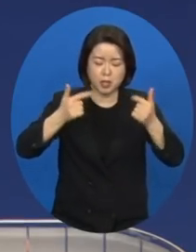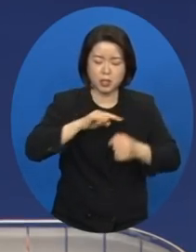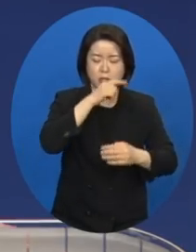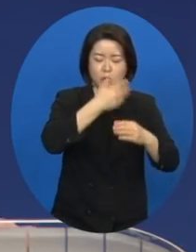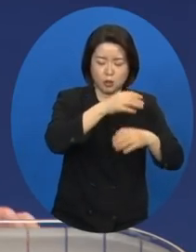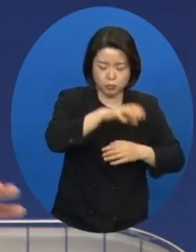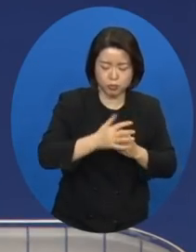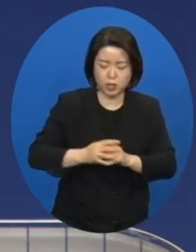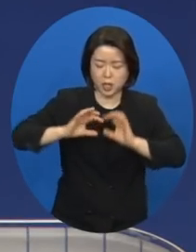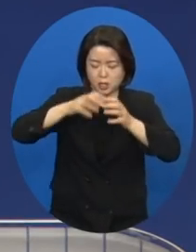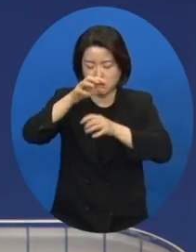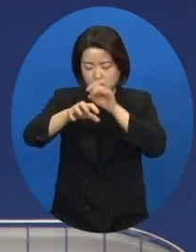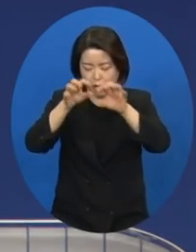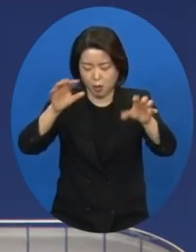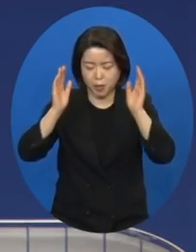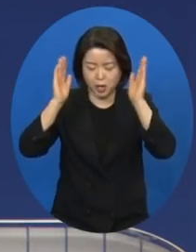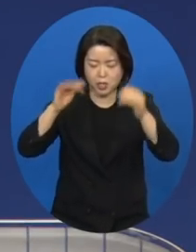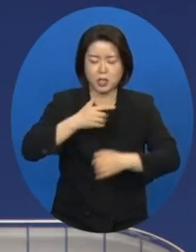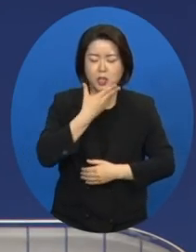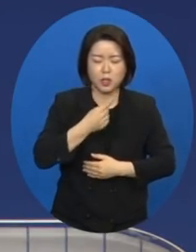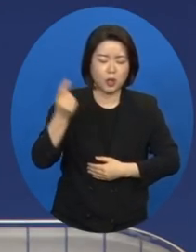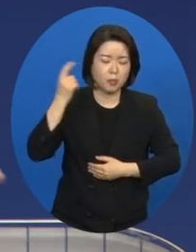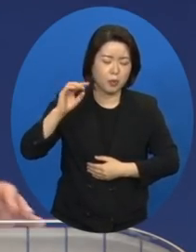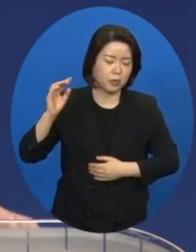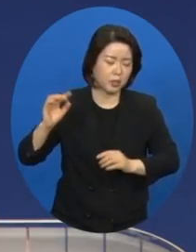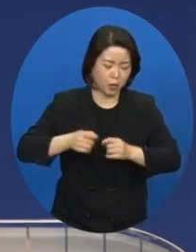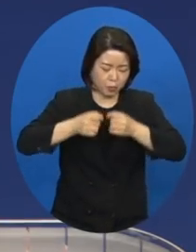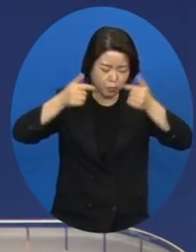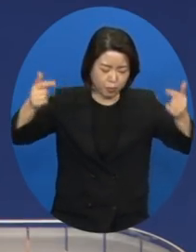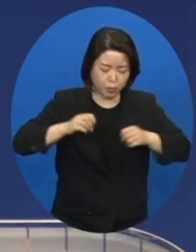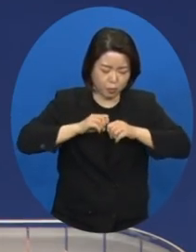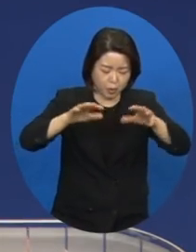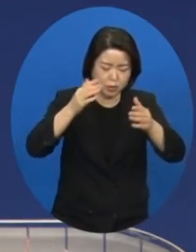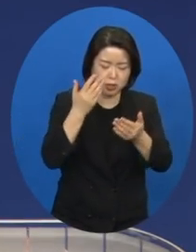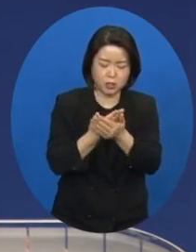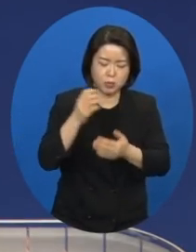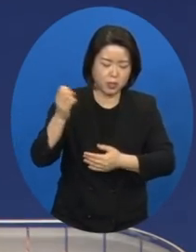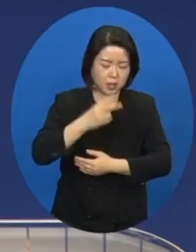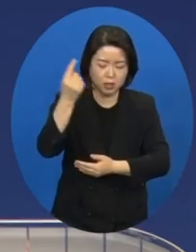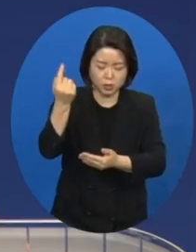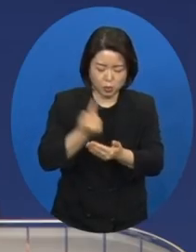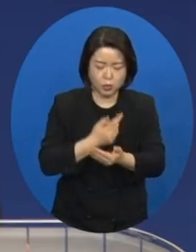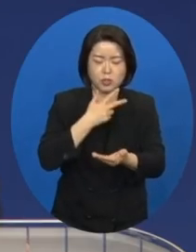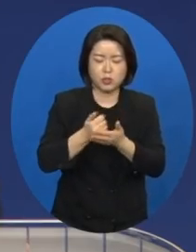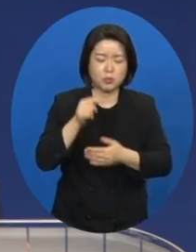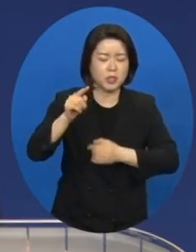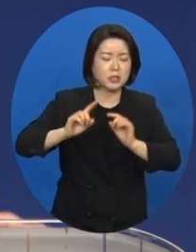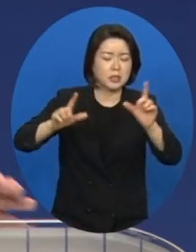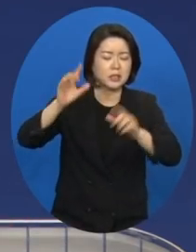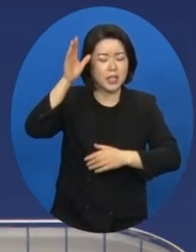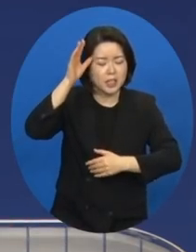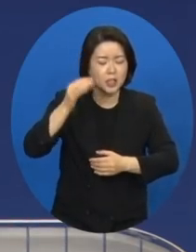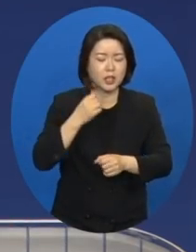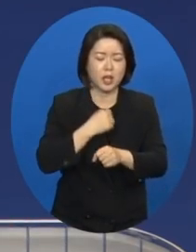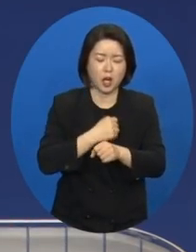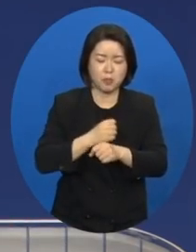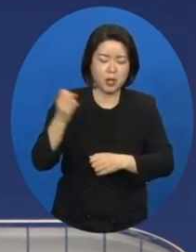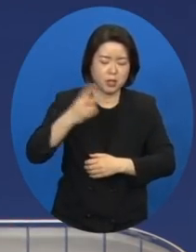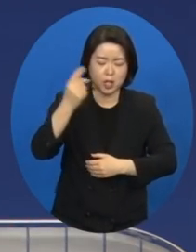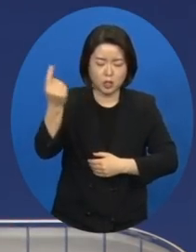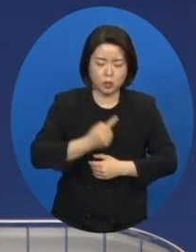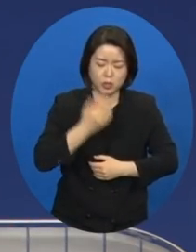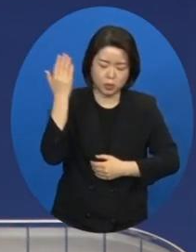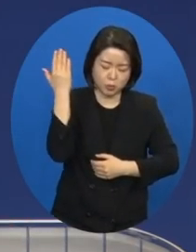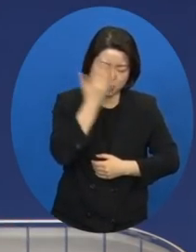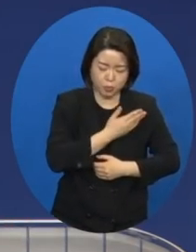북한과 열방을 향하여서 이 복된 소식이 계속 증거되게 하여 주시고 다시 오신 주님 그날을 바라보며 다시 오실 때의 정결한 주의